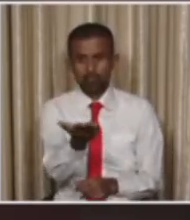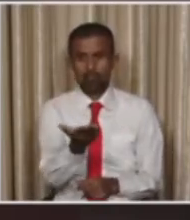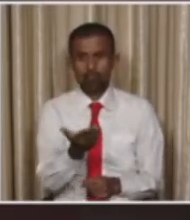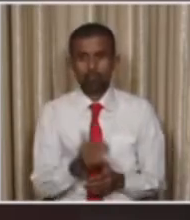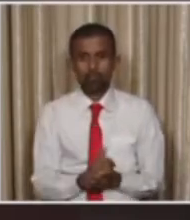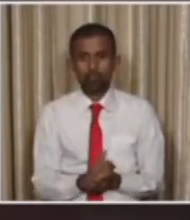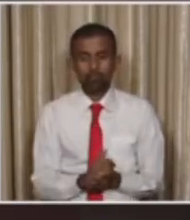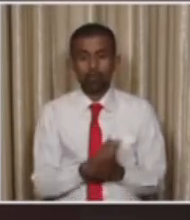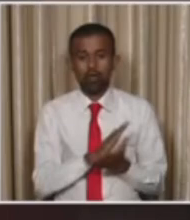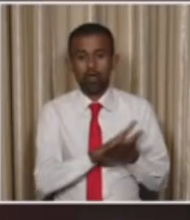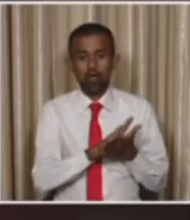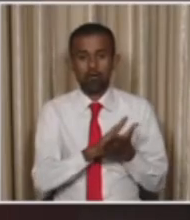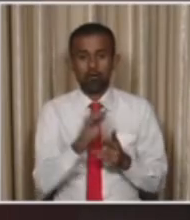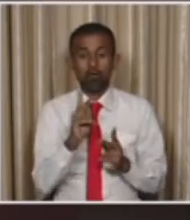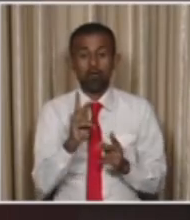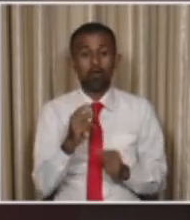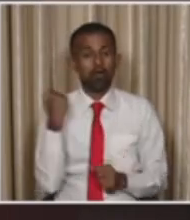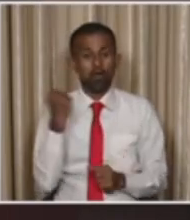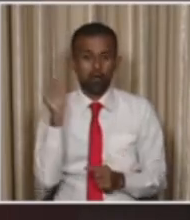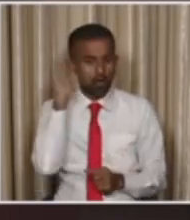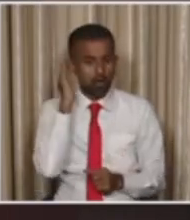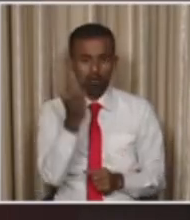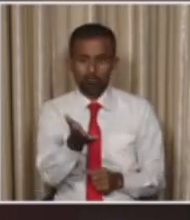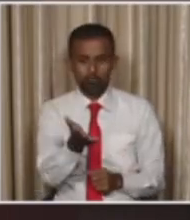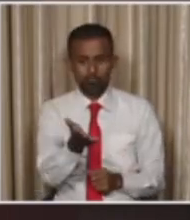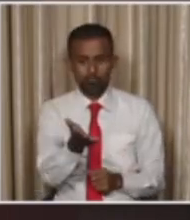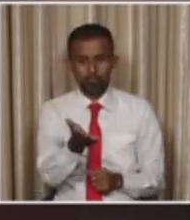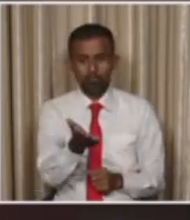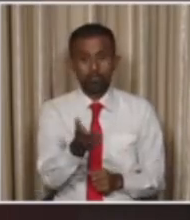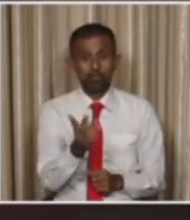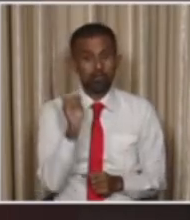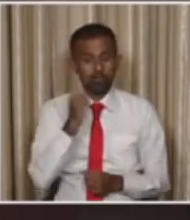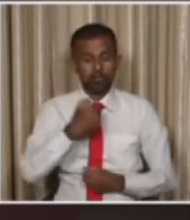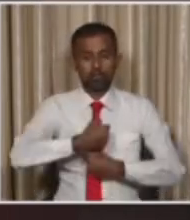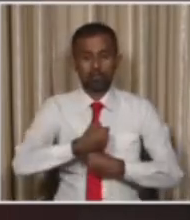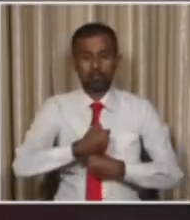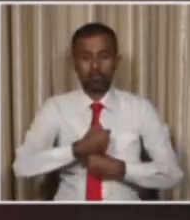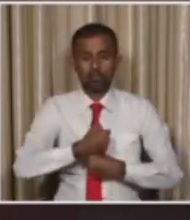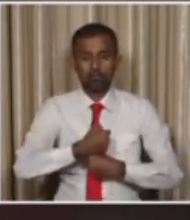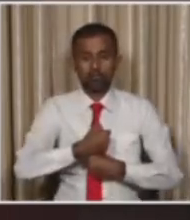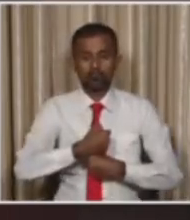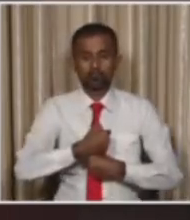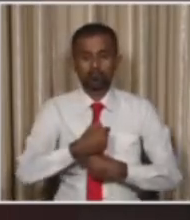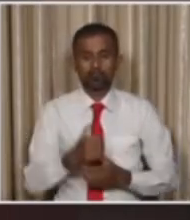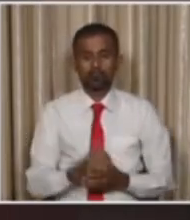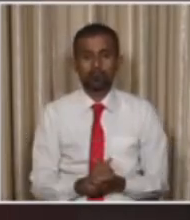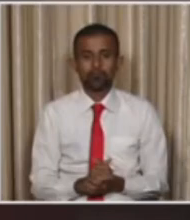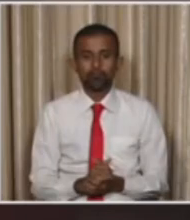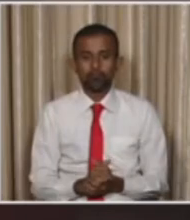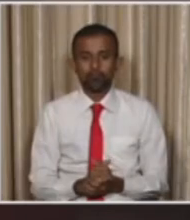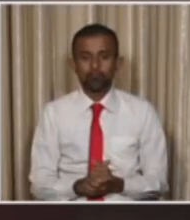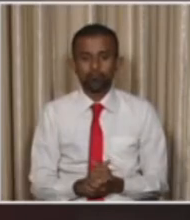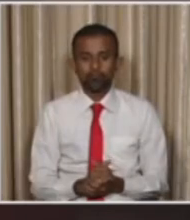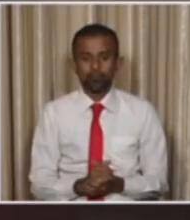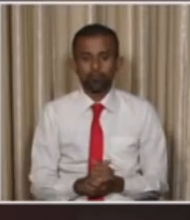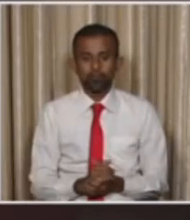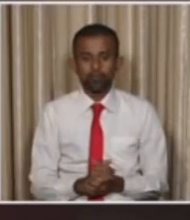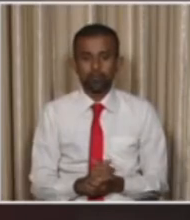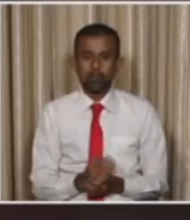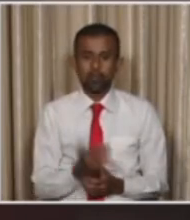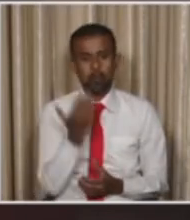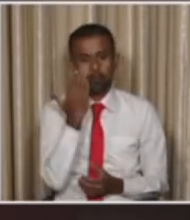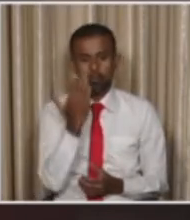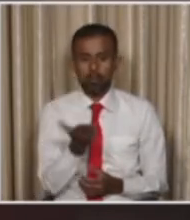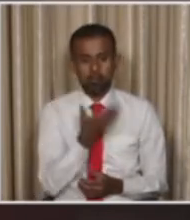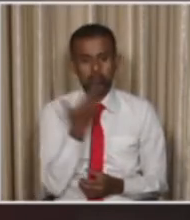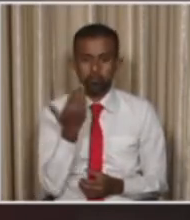ඈ හඳුන්නේ නැතිගේ කතා ටික ඇහුවනම් අනේ ඒ ආණ්ඩුවේ අර මේ හොිතා ගන්න පුළුවන් පින්තූරේ.